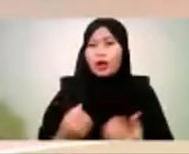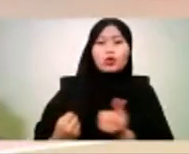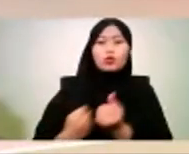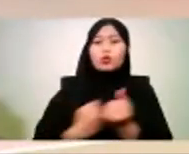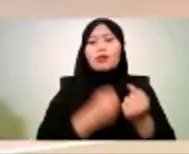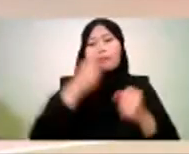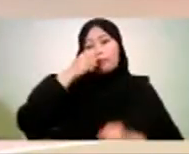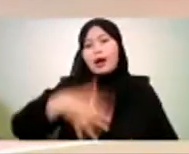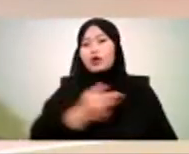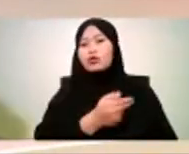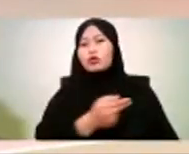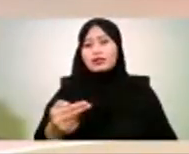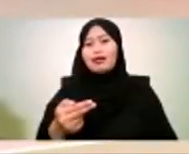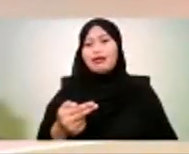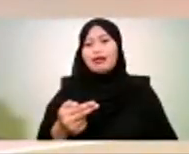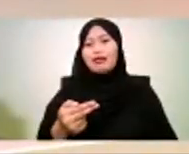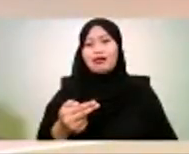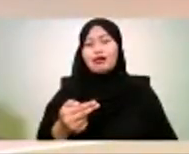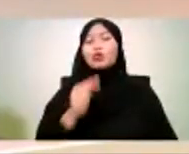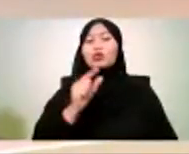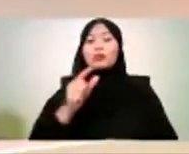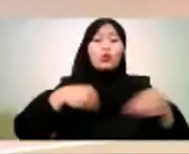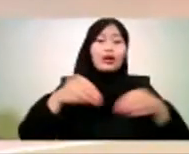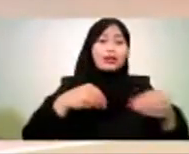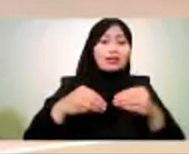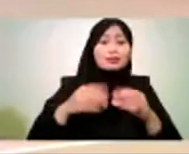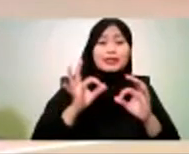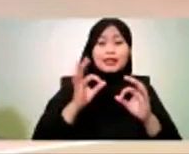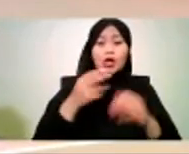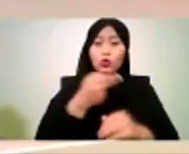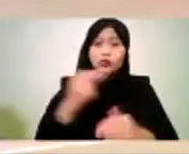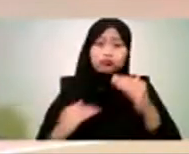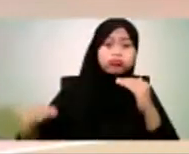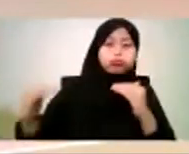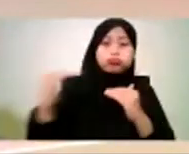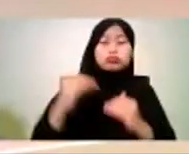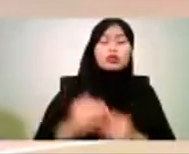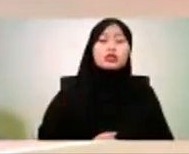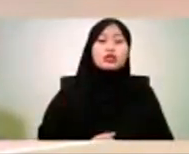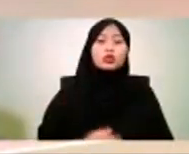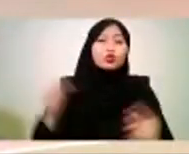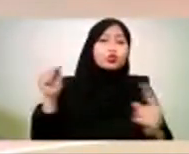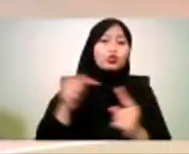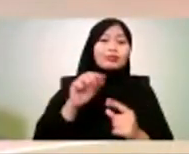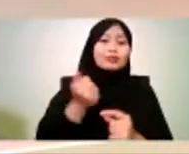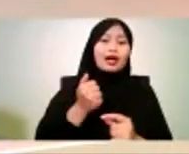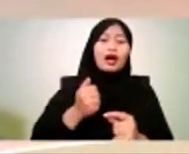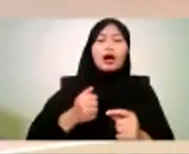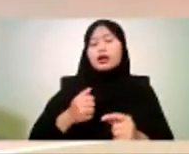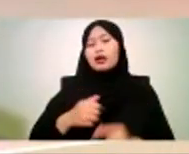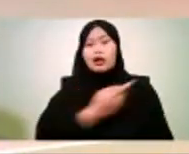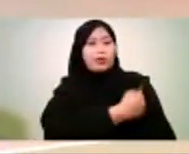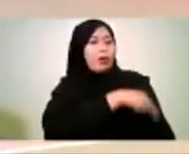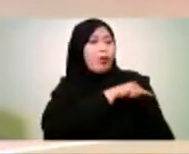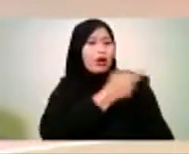Indonesia terhadap peningkatan kualitas pendidikan di Indonesia dalam mencetak sumber daya manusia unggul untuk kemajuan